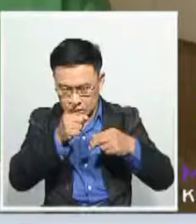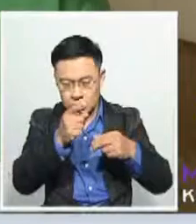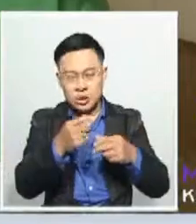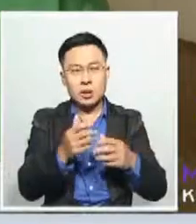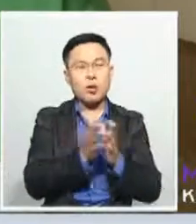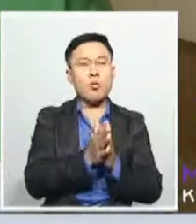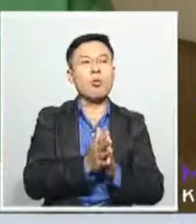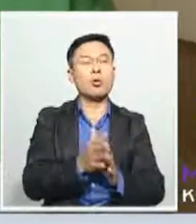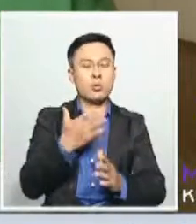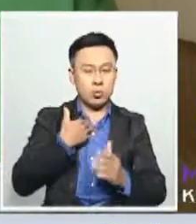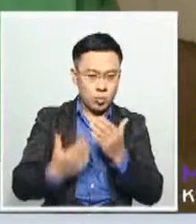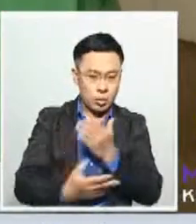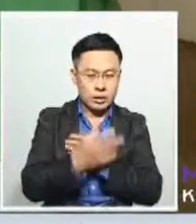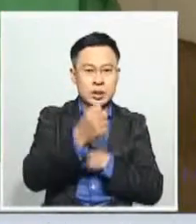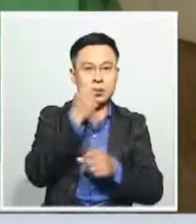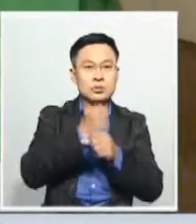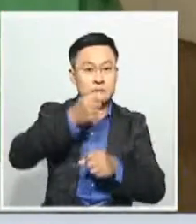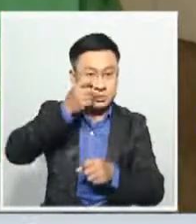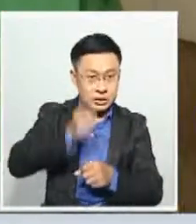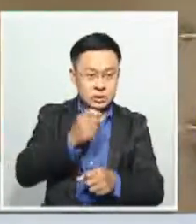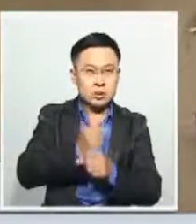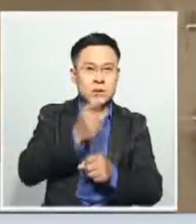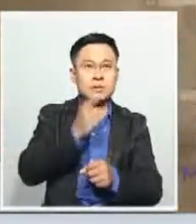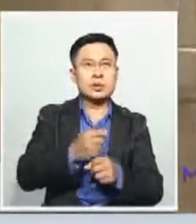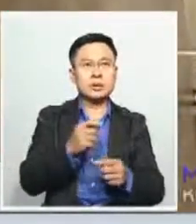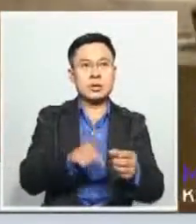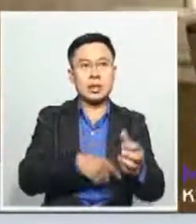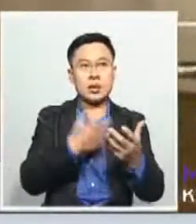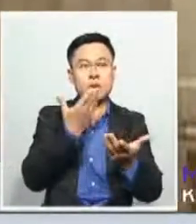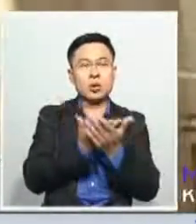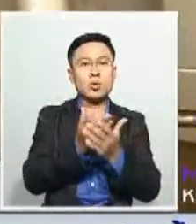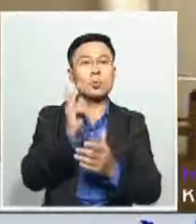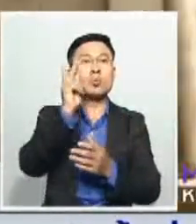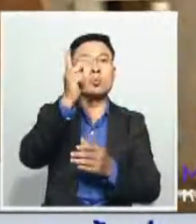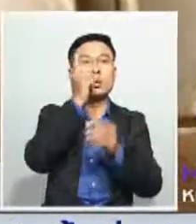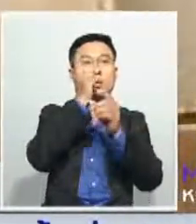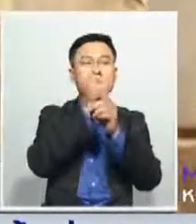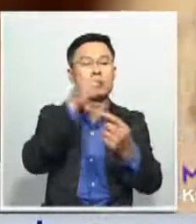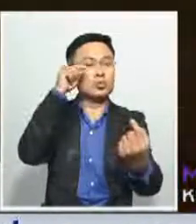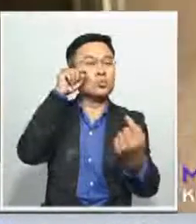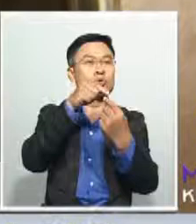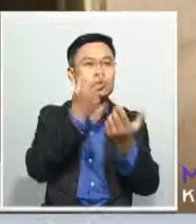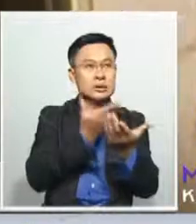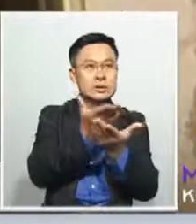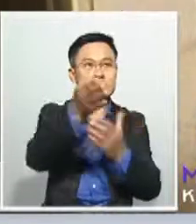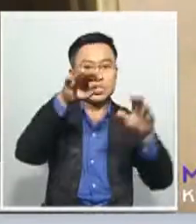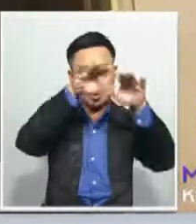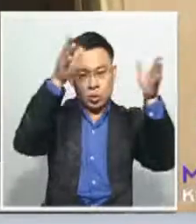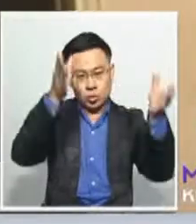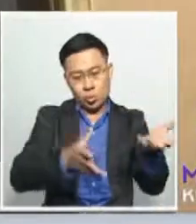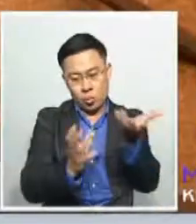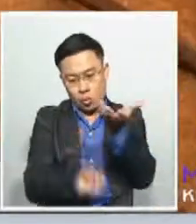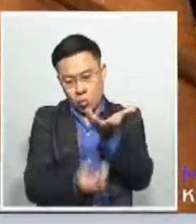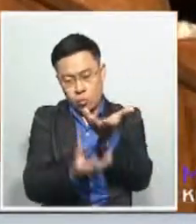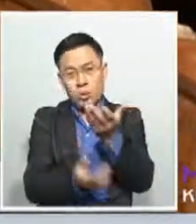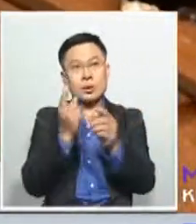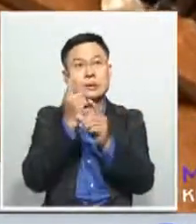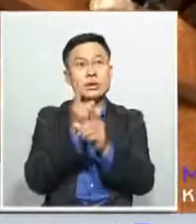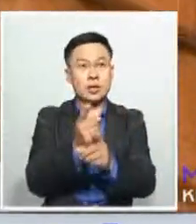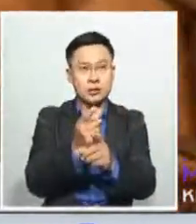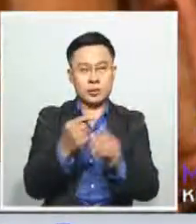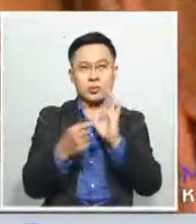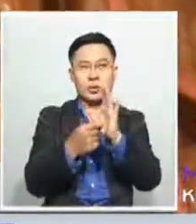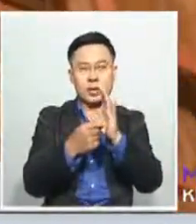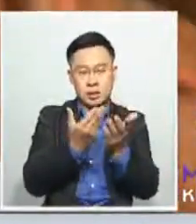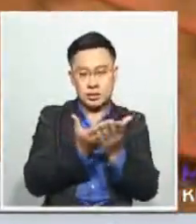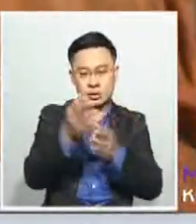ก็เป็นไปได้นะครับเขามีการทำจริงนะครับการกู้เงินมาเขาใช้ตามวัตถุประสงค์ที่กู้มาจากธนาคารอย่างเช่นซื้อเต